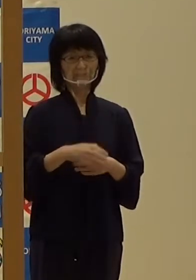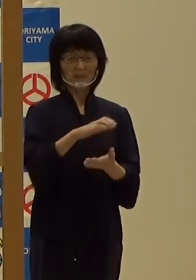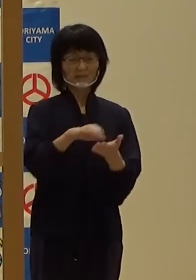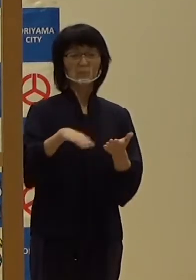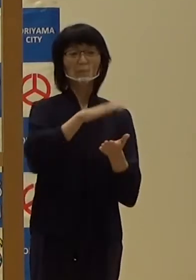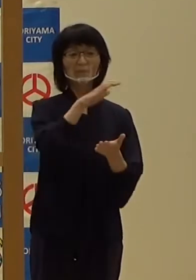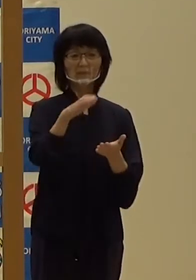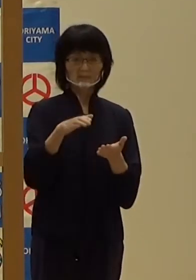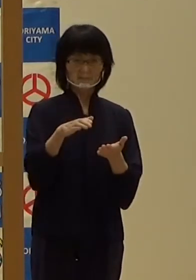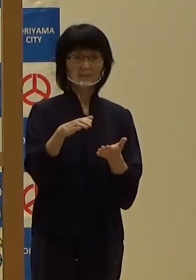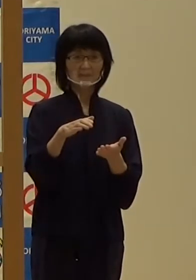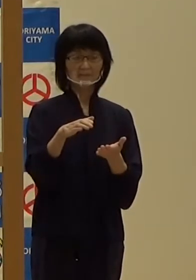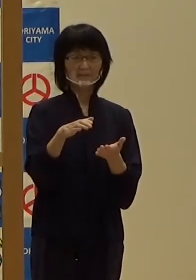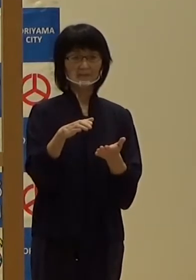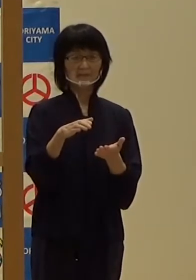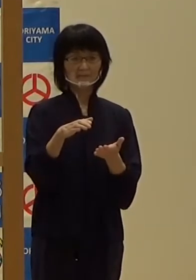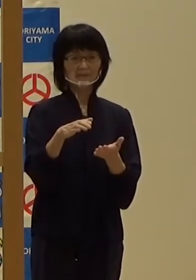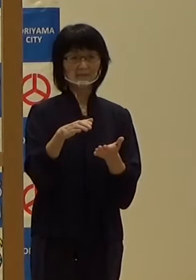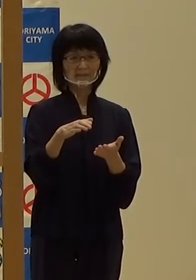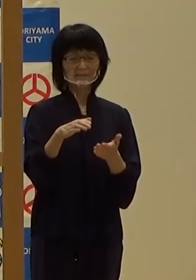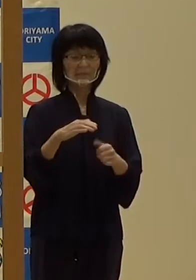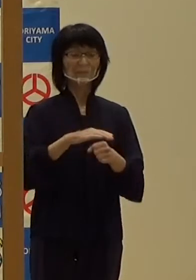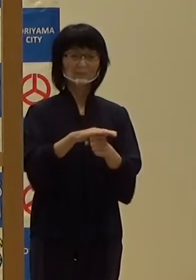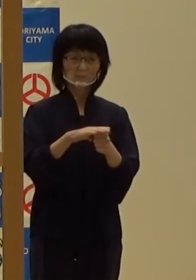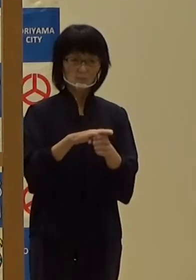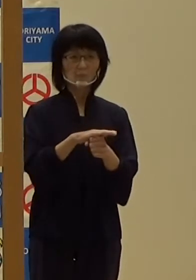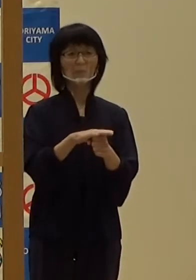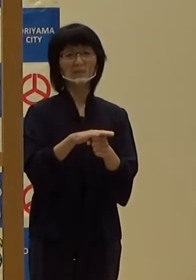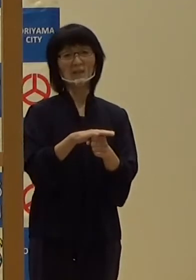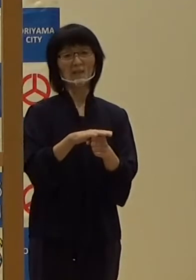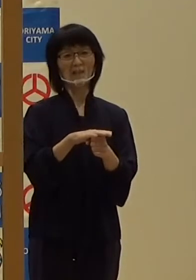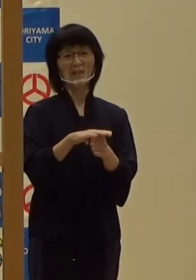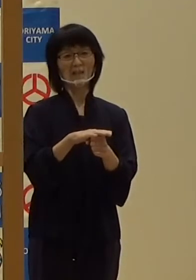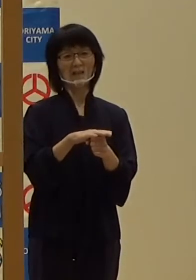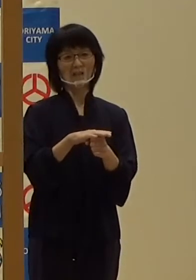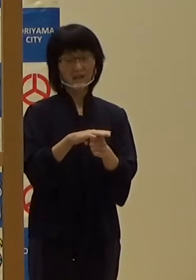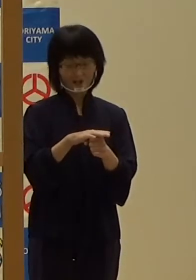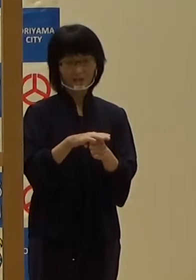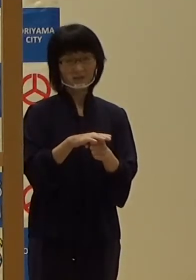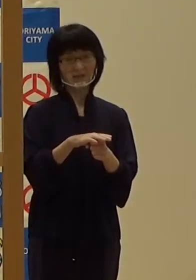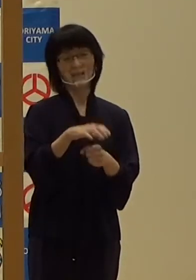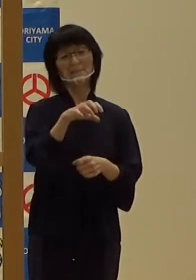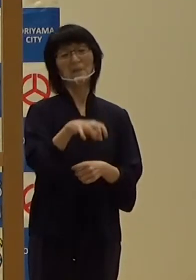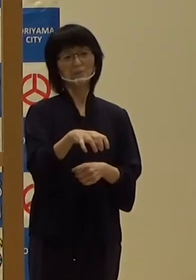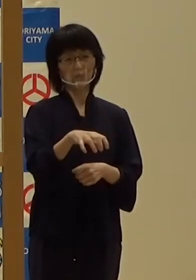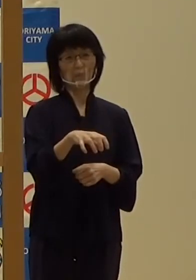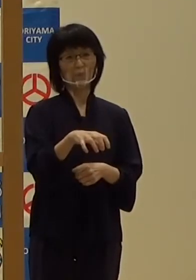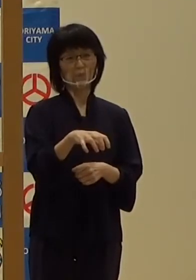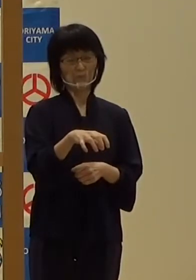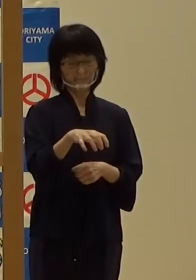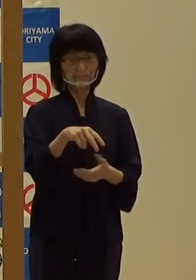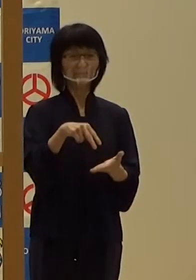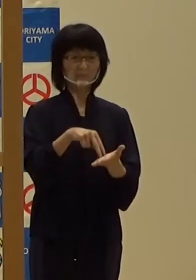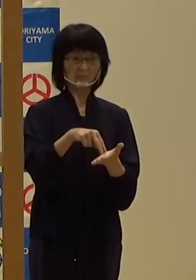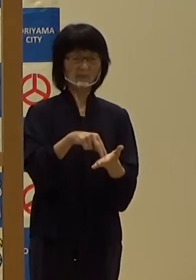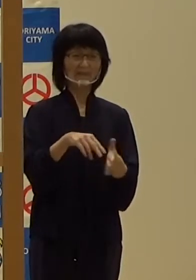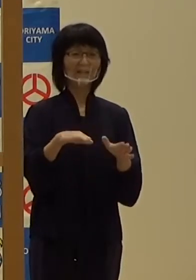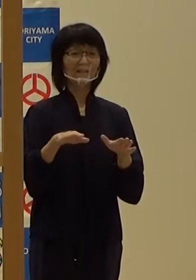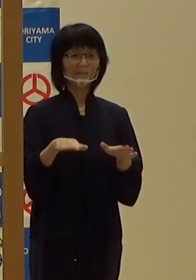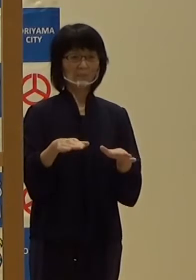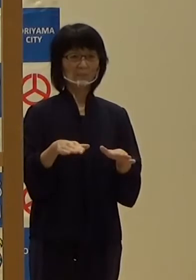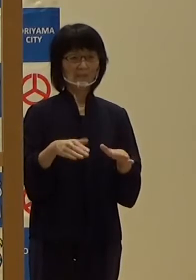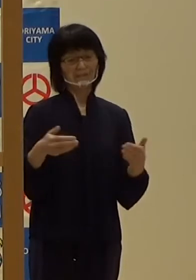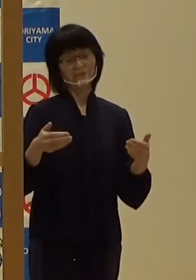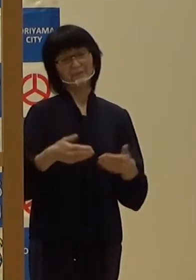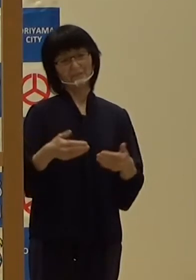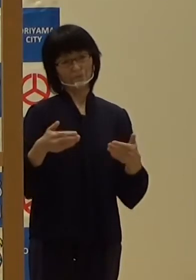の町づくりにおいて重要な役割を果たすものとして今回の事業に